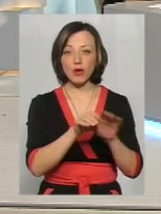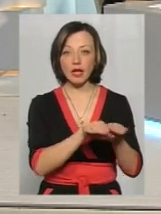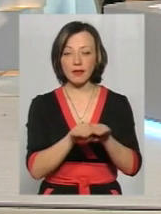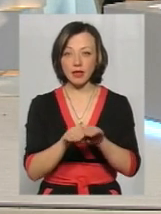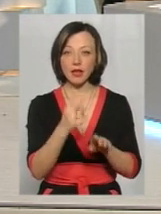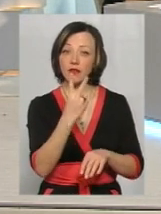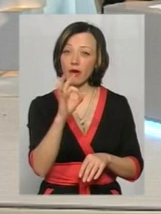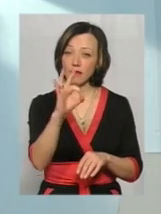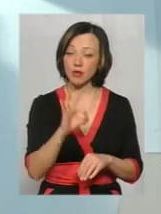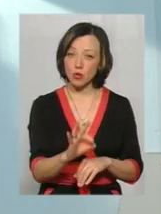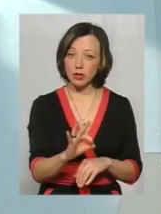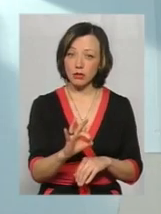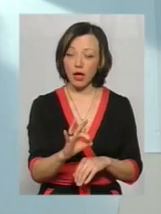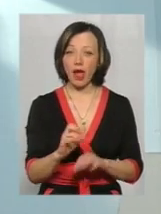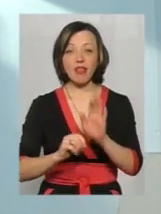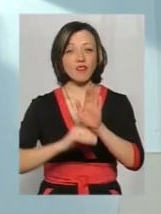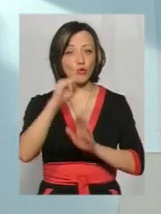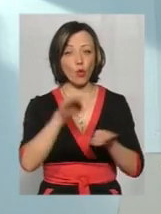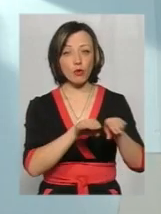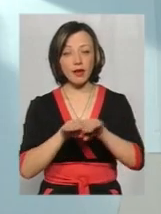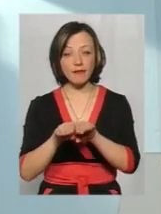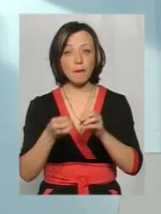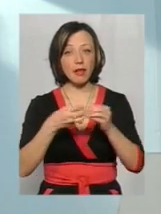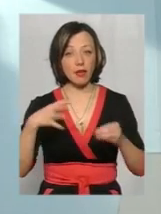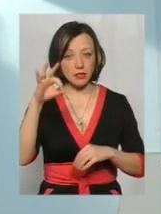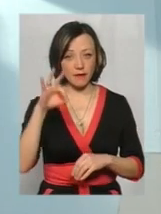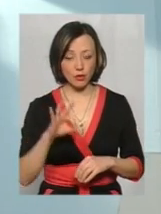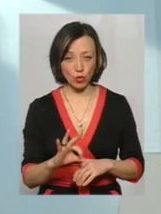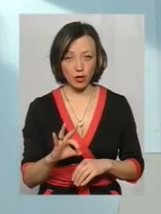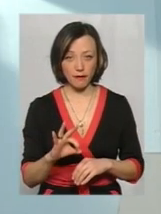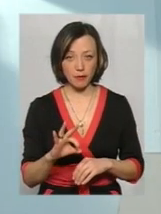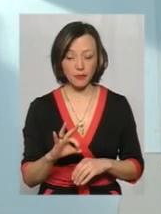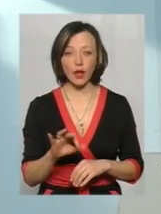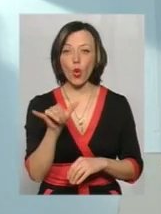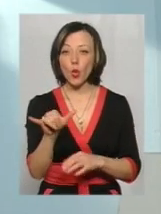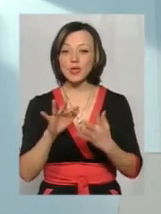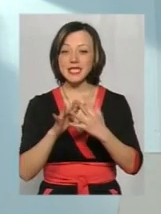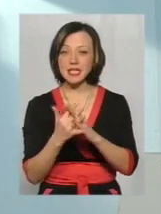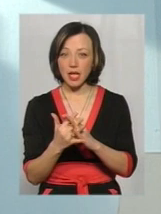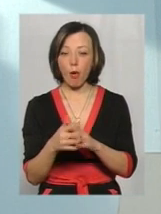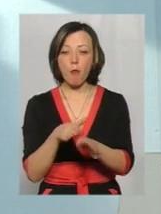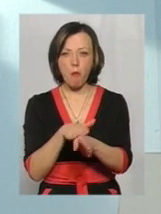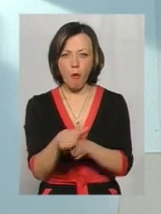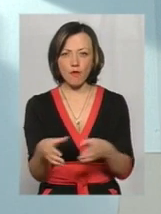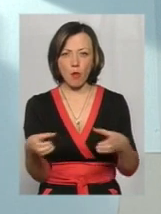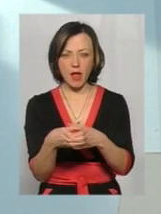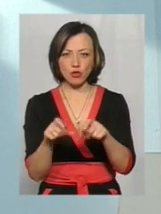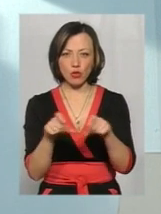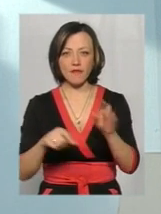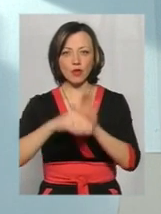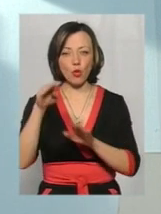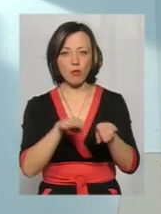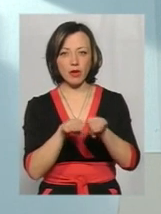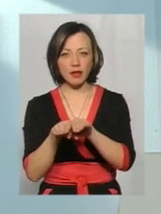рівні 2%, на високому рівні 15%. У сільських повнокомплектних школах на високому